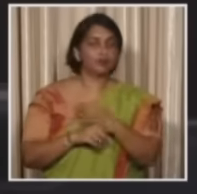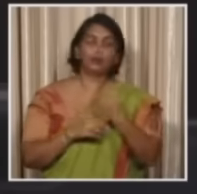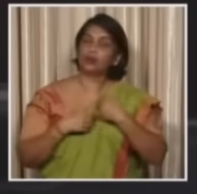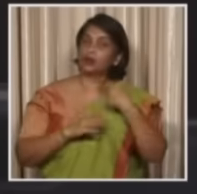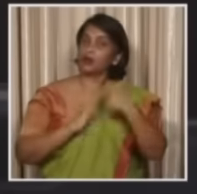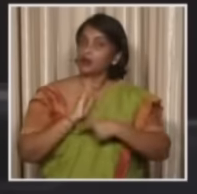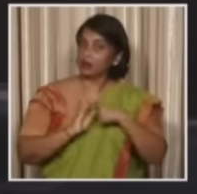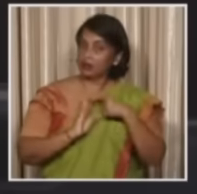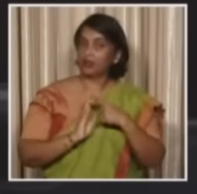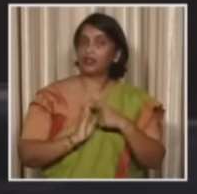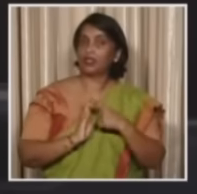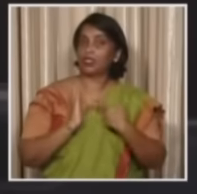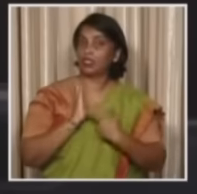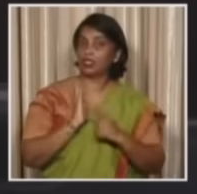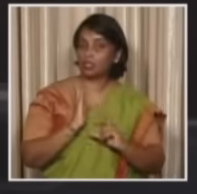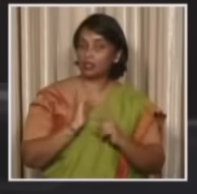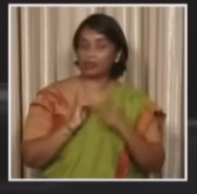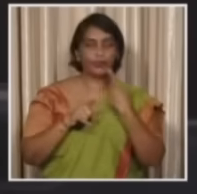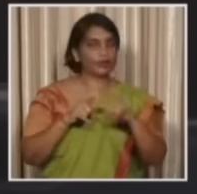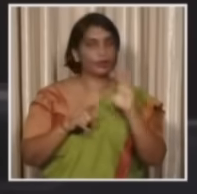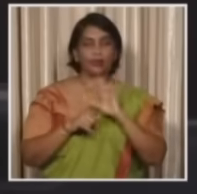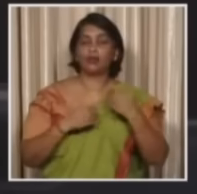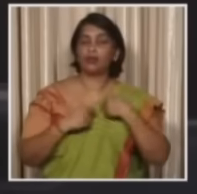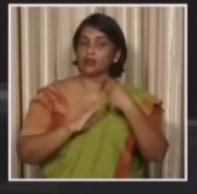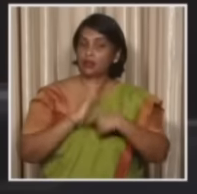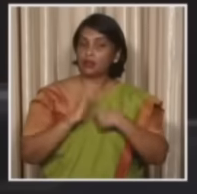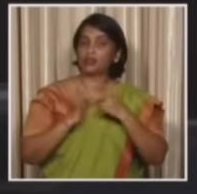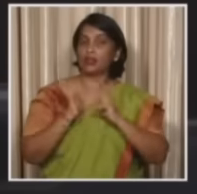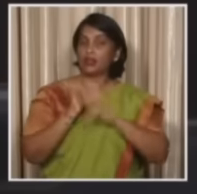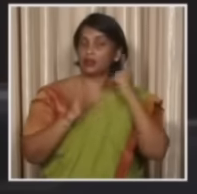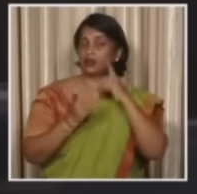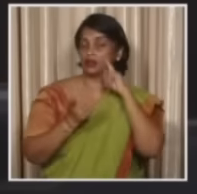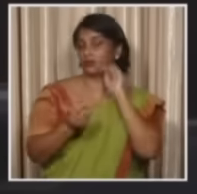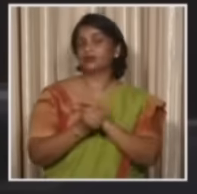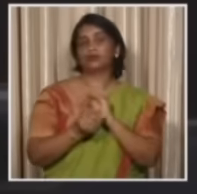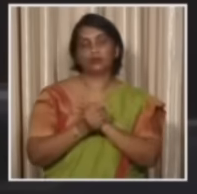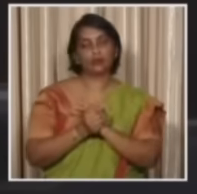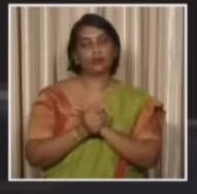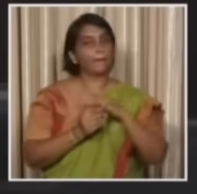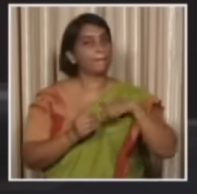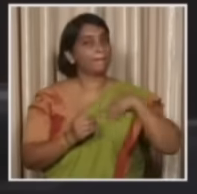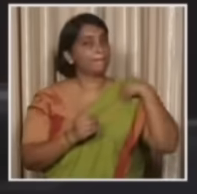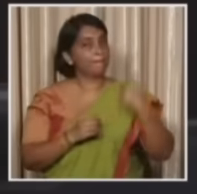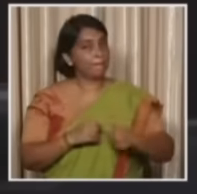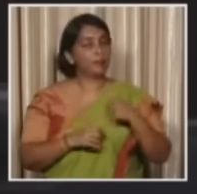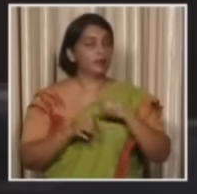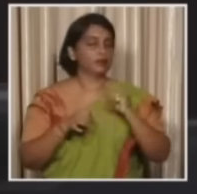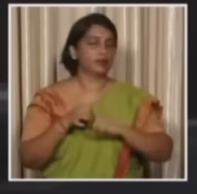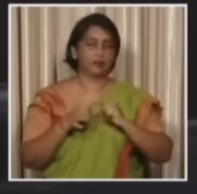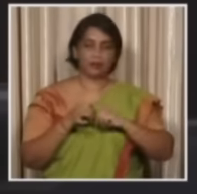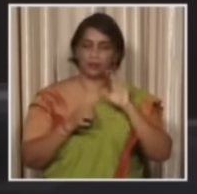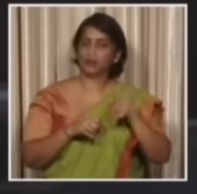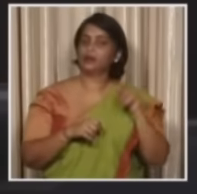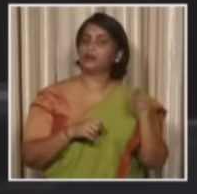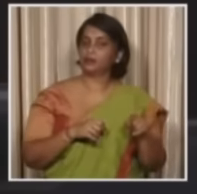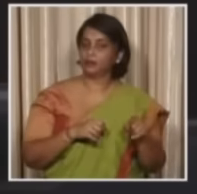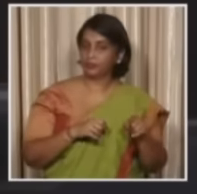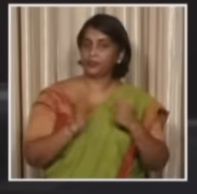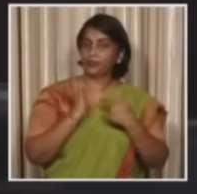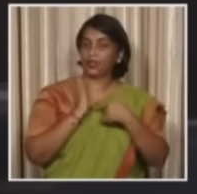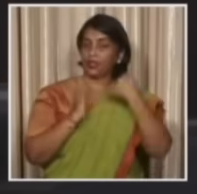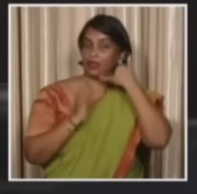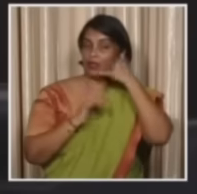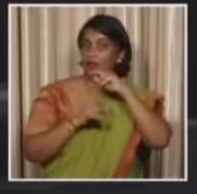රටේ තාක්ෂණයට විතරක් නෙමෙයි, අපේ රටේ ජාතික ආරක්ෂාවටත් ප්‍රධාන ප්‍රශ්නයක් වෙනවා. මොකද ටෙලිකොම්